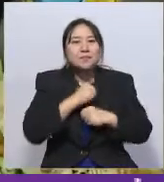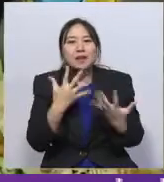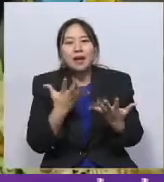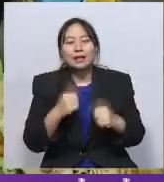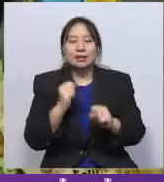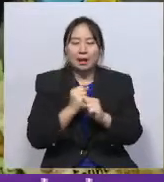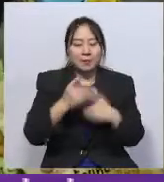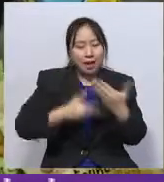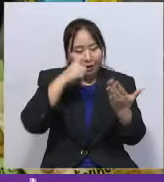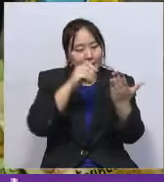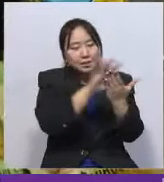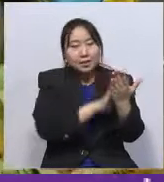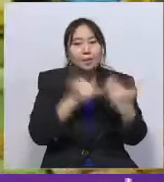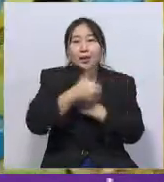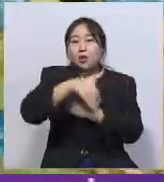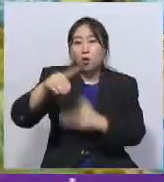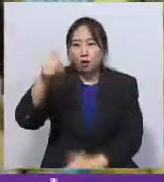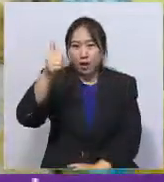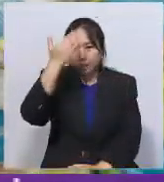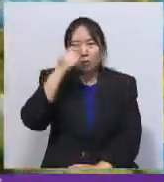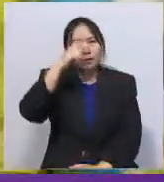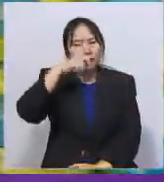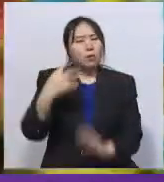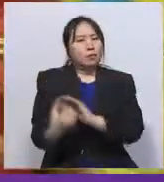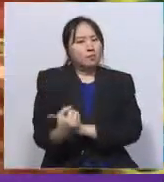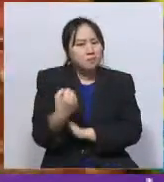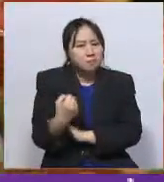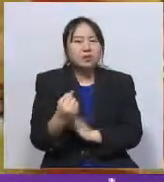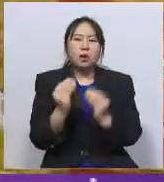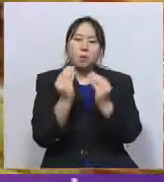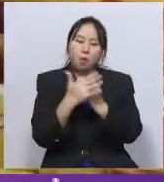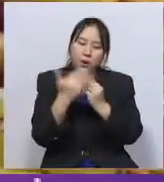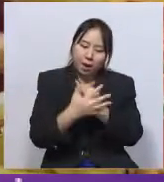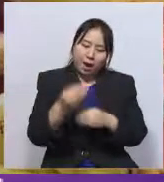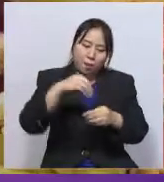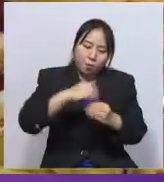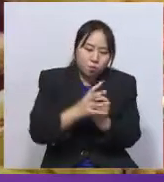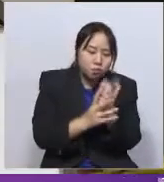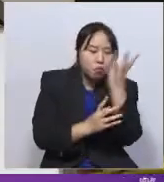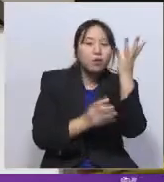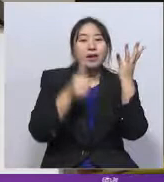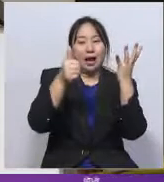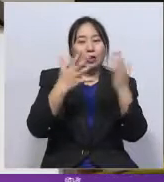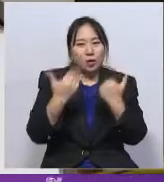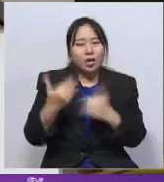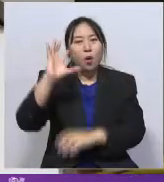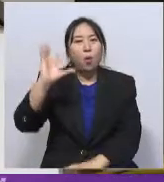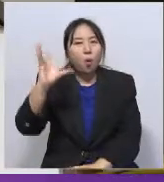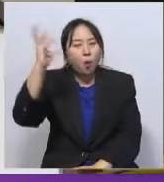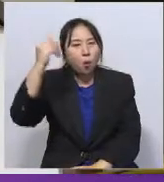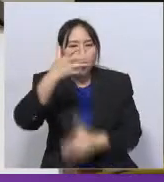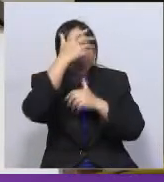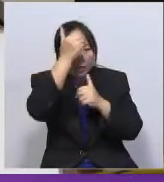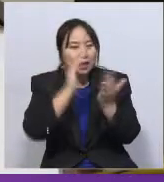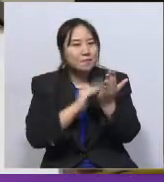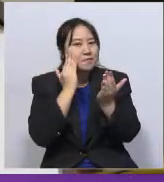ดทั้งในและต่างประเทศเนื่องจากไทยมีศักยภาพในการปลูกผลไม้และกระแสโลกนิยมเครื่องสำอางยาสมุนไพรมาก